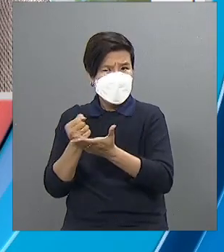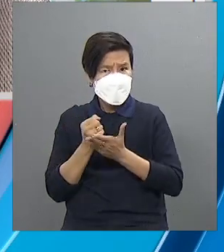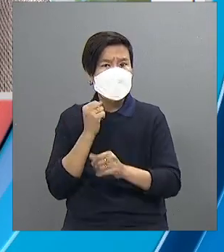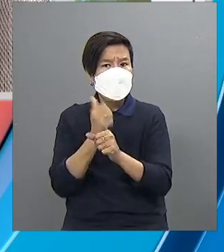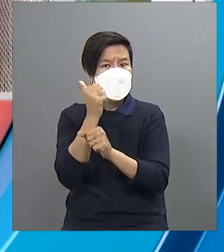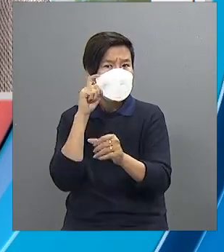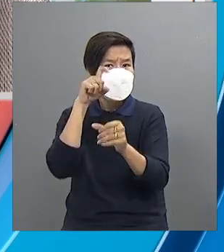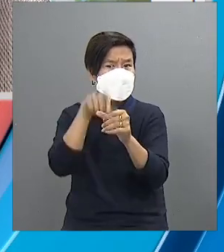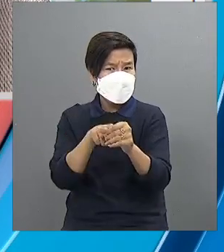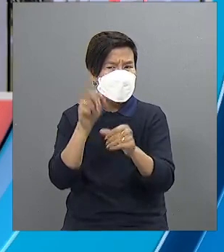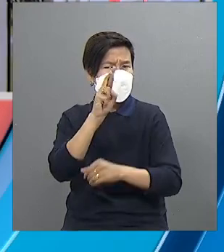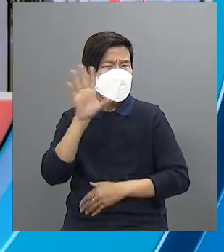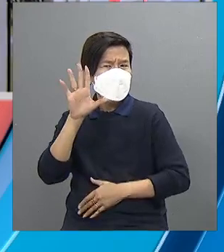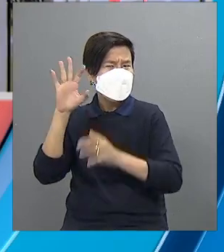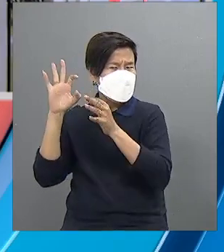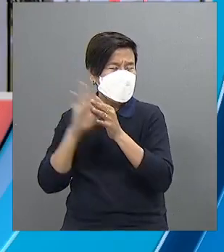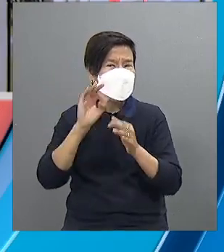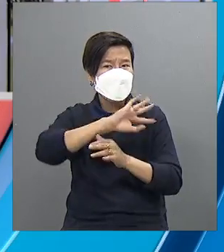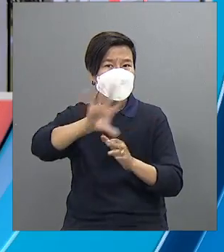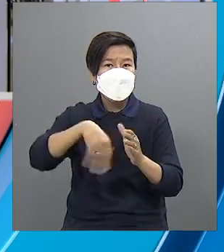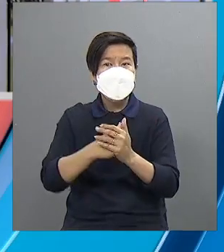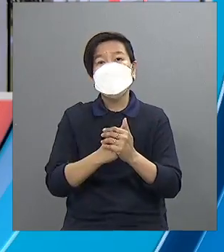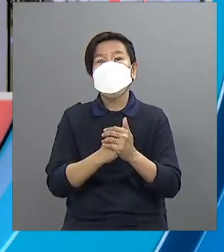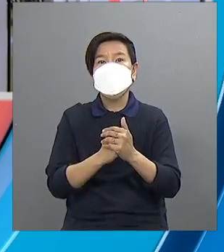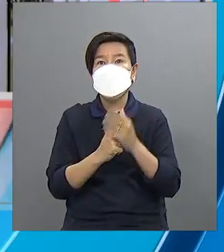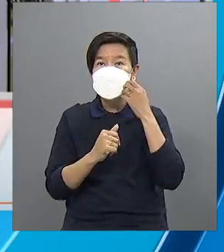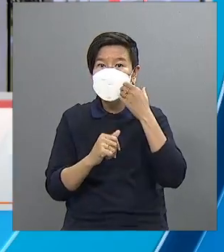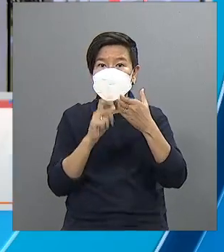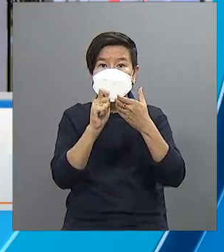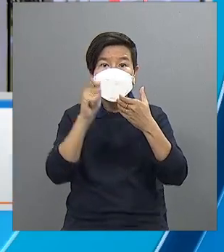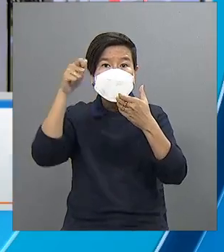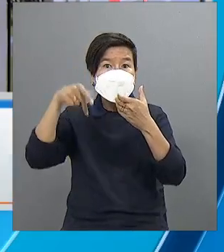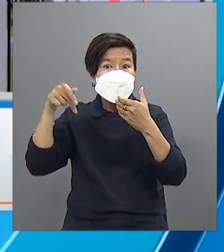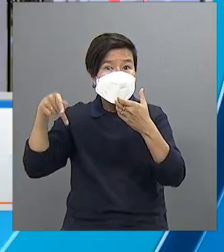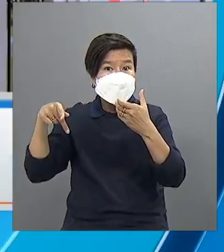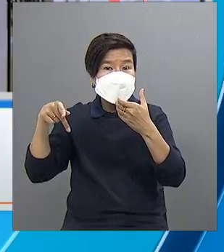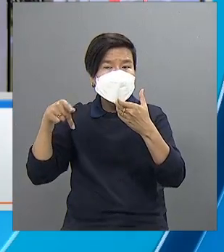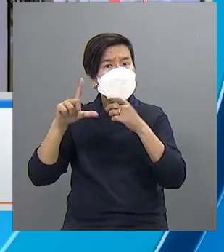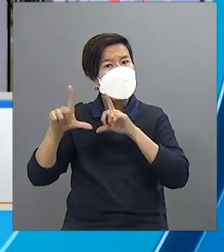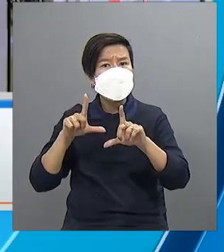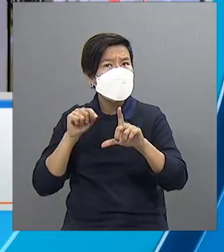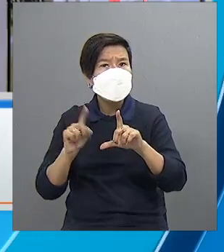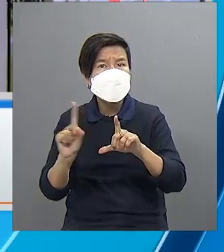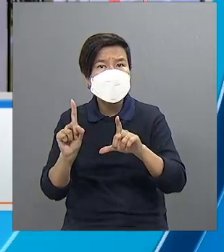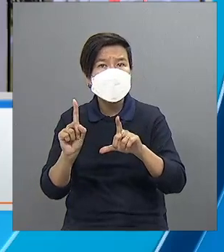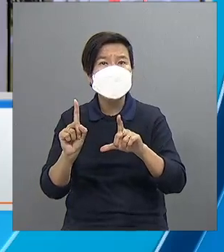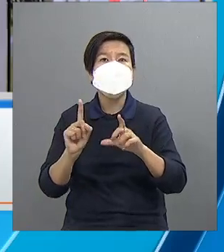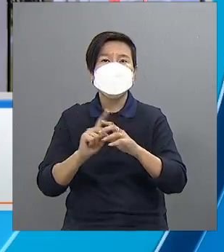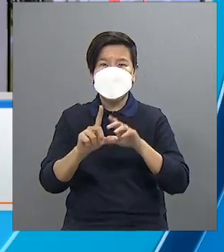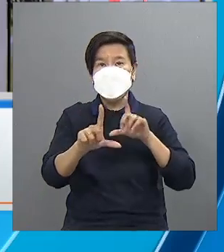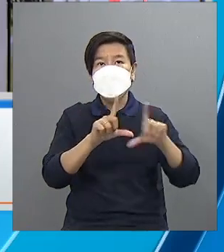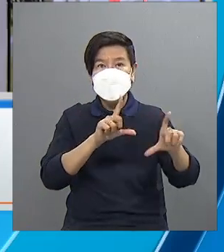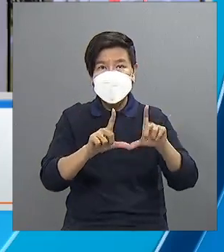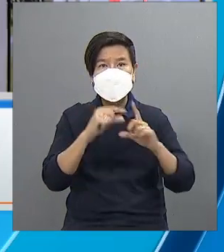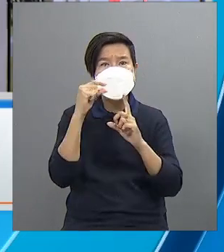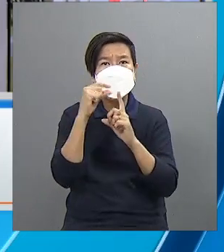ต้เข้าไปใช้ที่แพลิเคชัหอวาแดลายที่ไหนนะครัท่านครับถาในลายครั search คำว่า